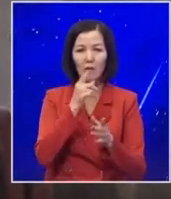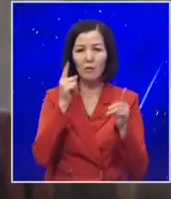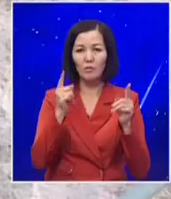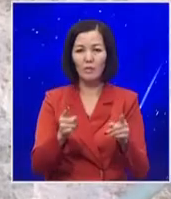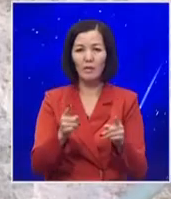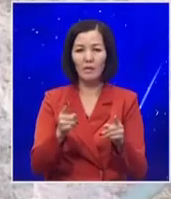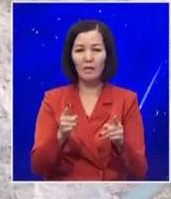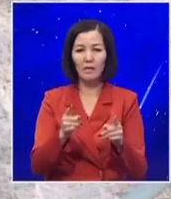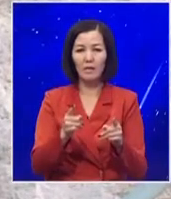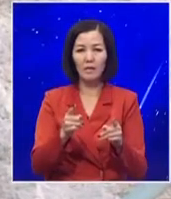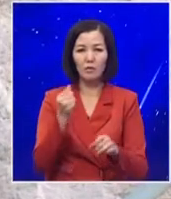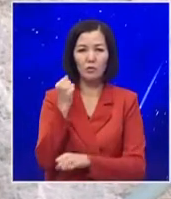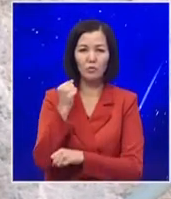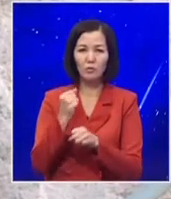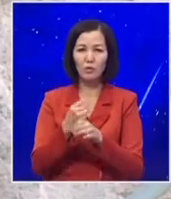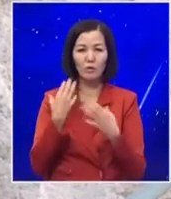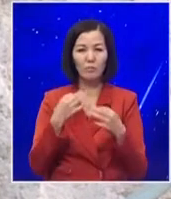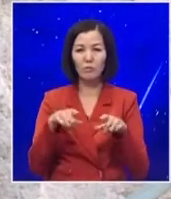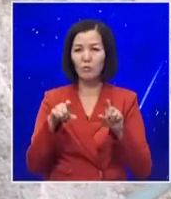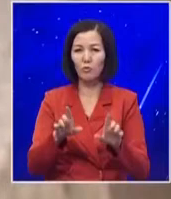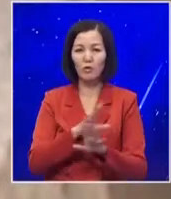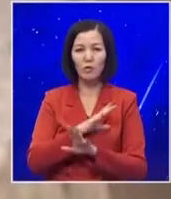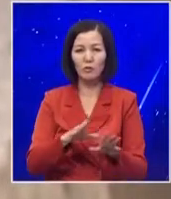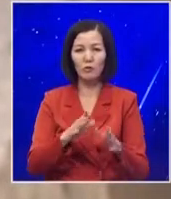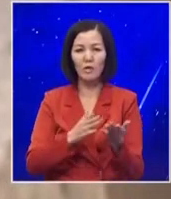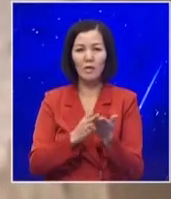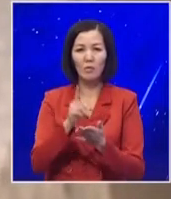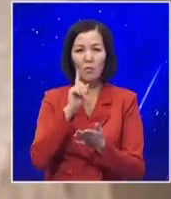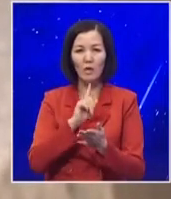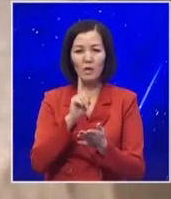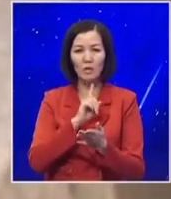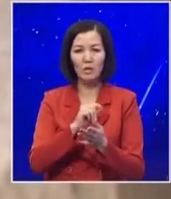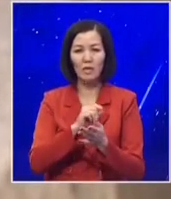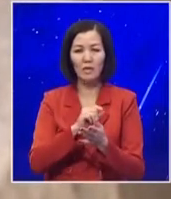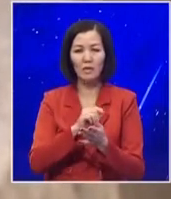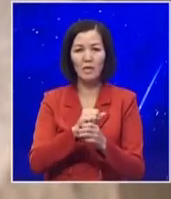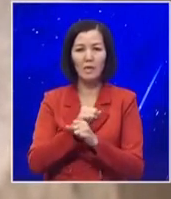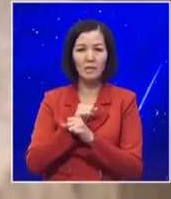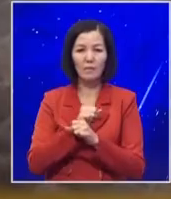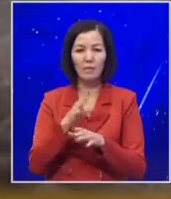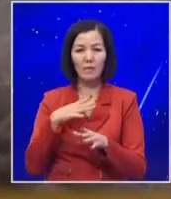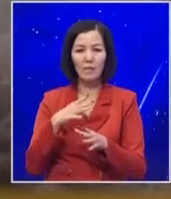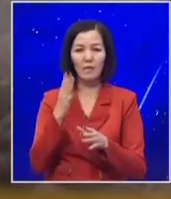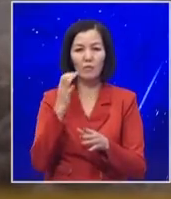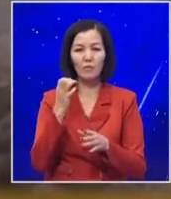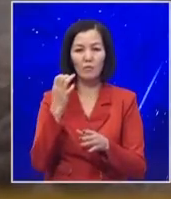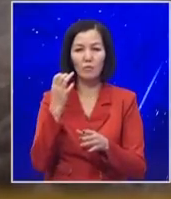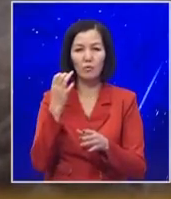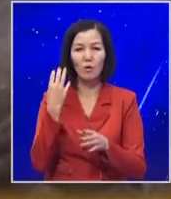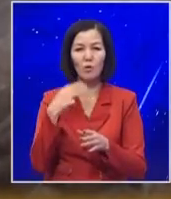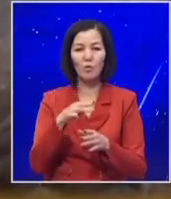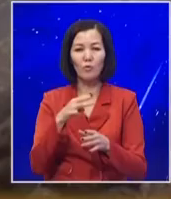кезеңде жұмысшылар отырып қалмайды. Бұрын қызметкерлері уақытша ақысыз демалысқа кететін. Енді 430